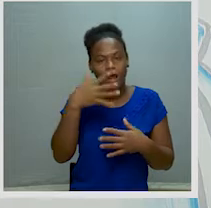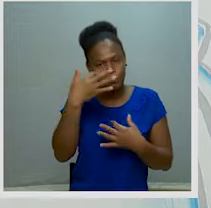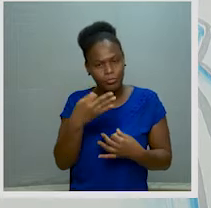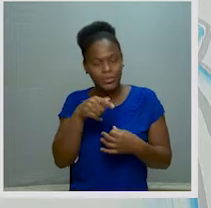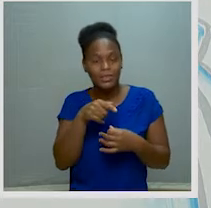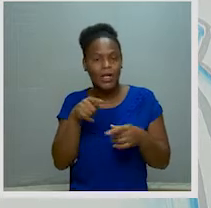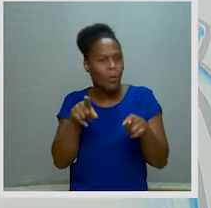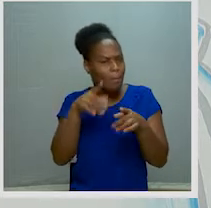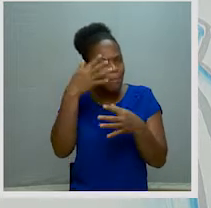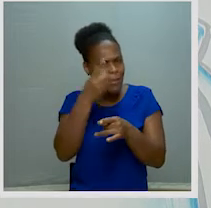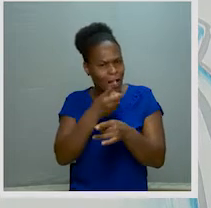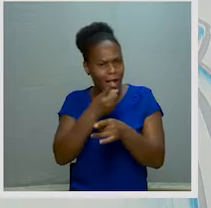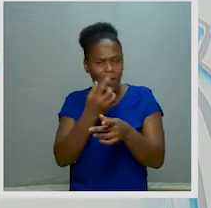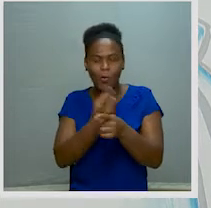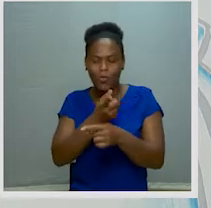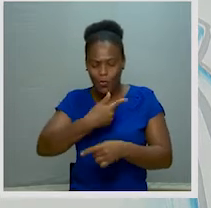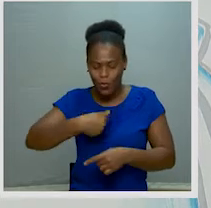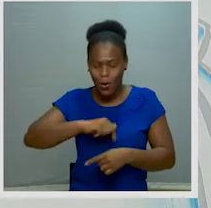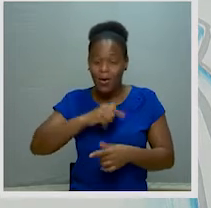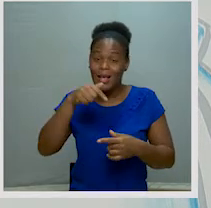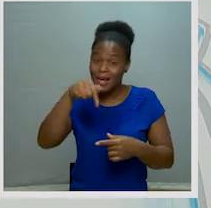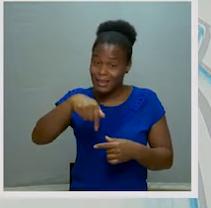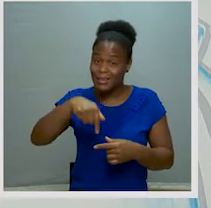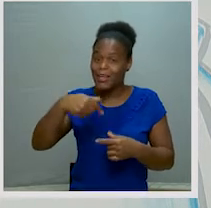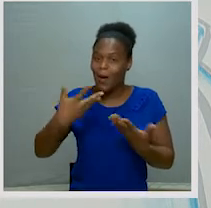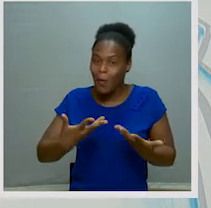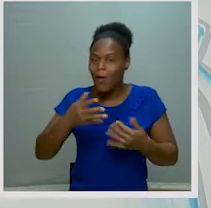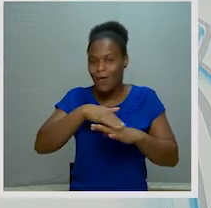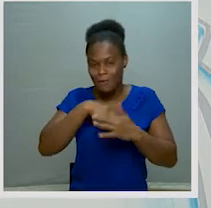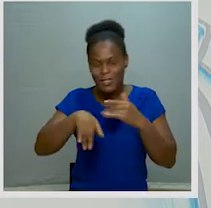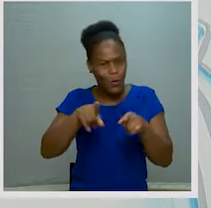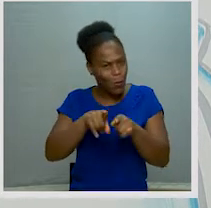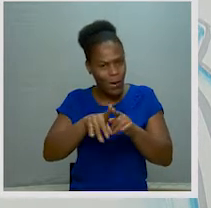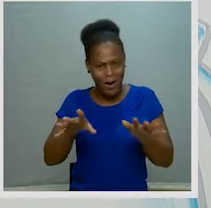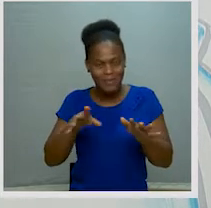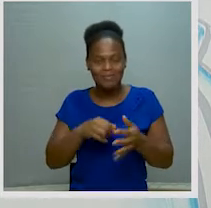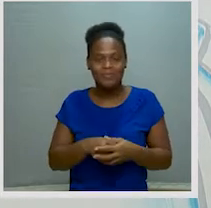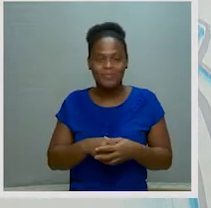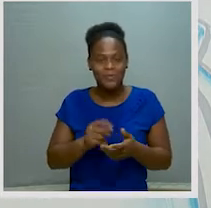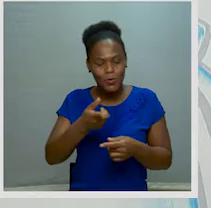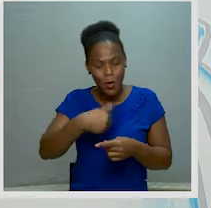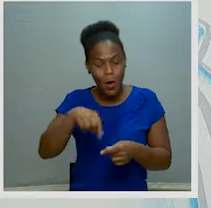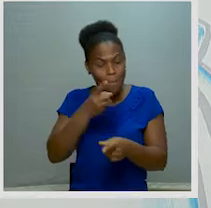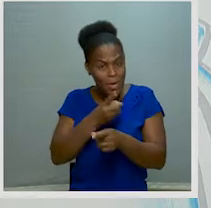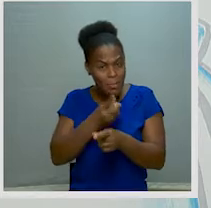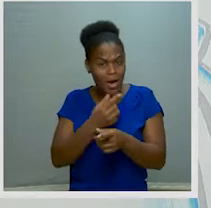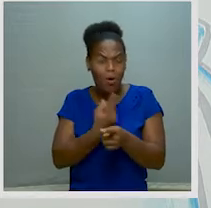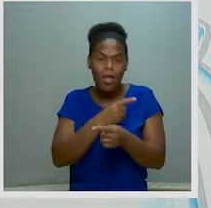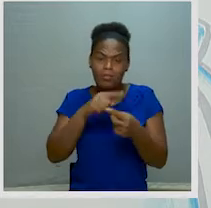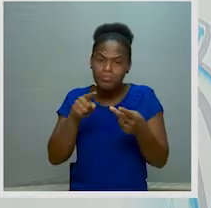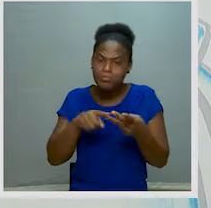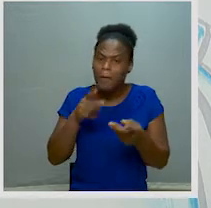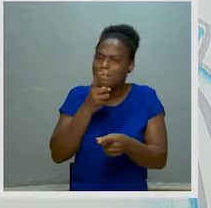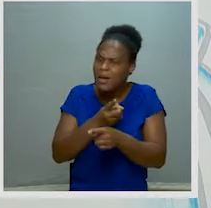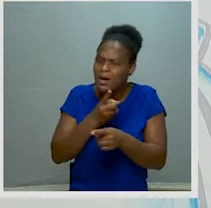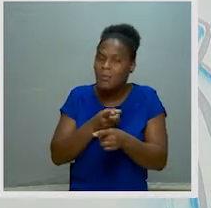ça. C'est la même chose que nous faisons ici maintenant. Nous avons les mêmes choses, les mêmes